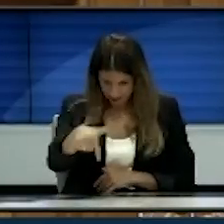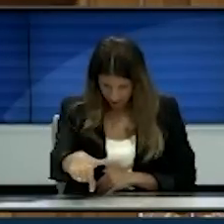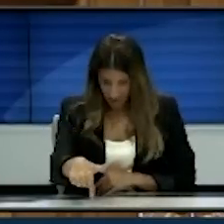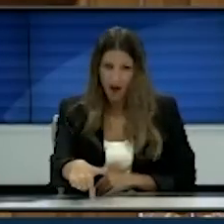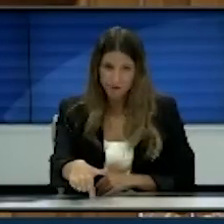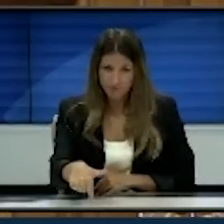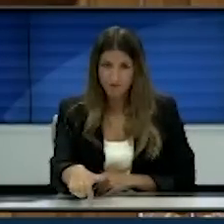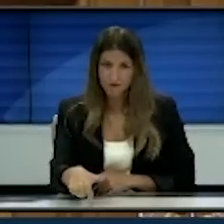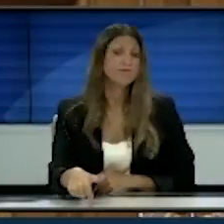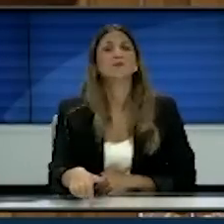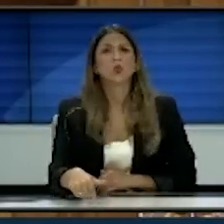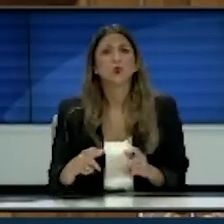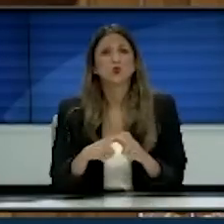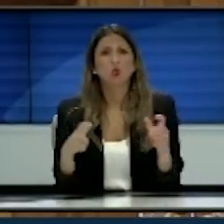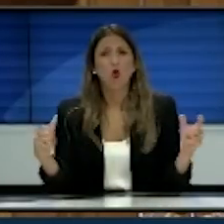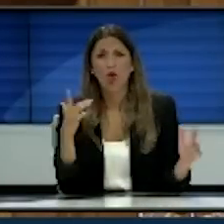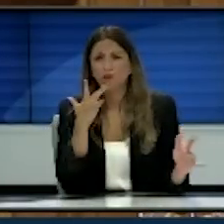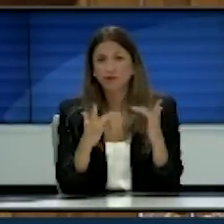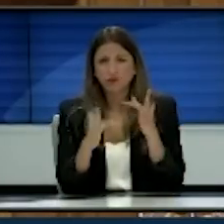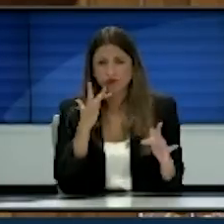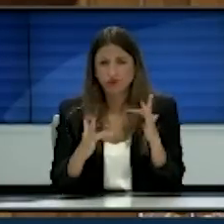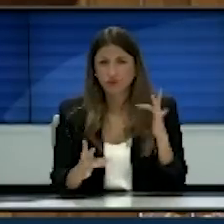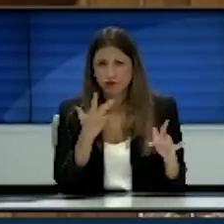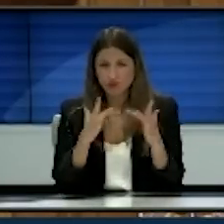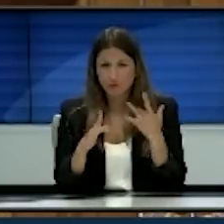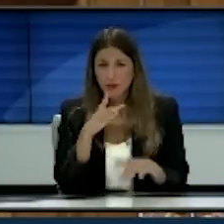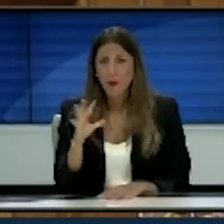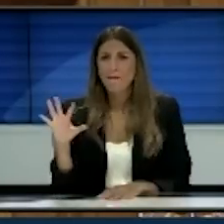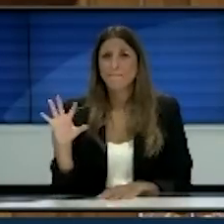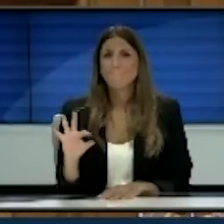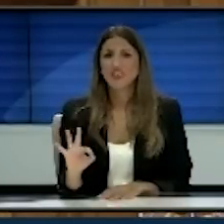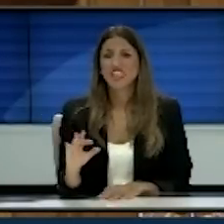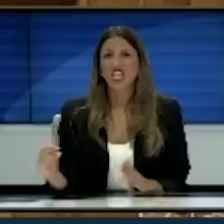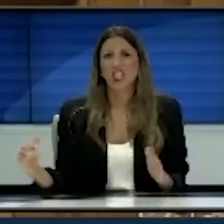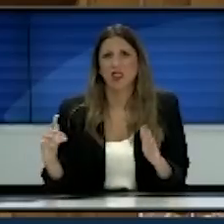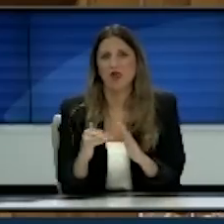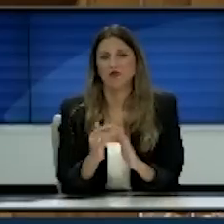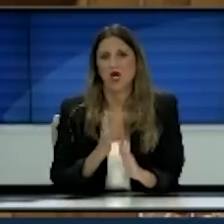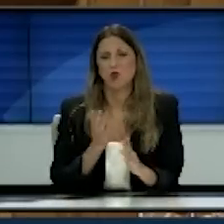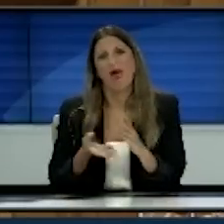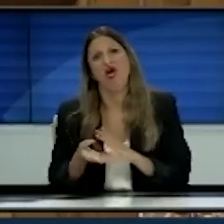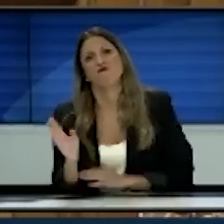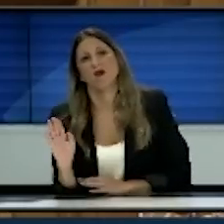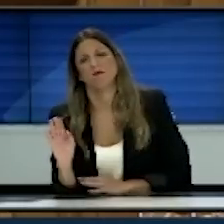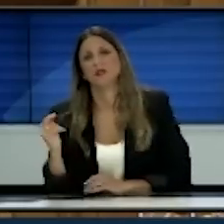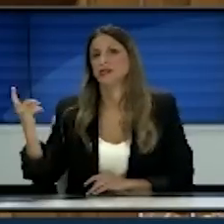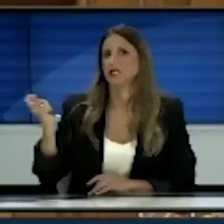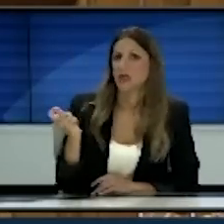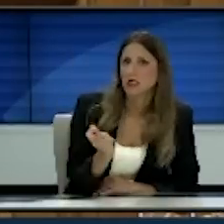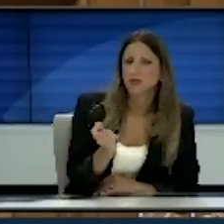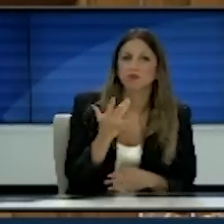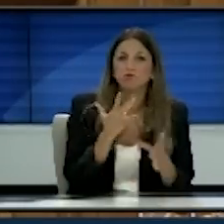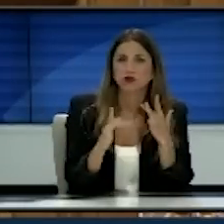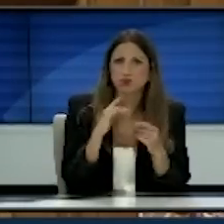έχουν αποχωρήσει από τα σχολεία περίπου 50.000 εκπαιδευτικοί. Πώς θα καλυφθούν αυτά τα